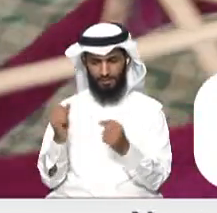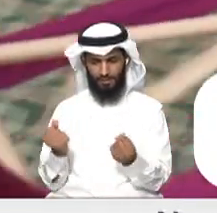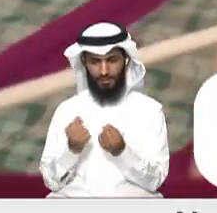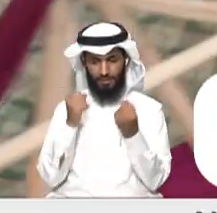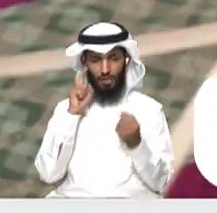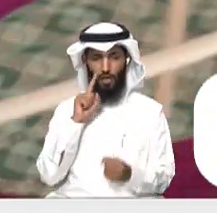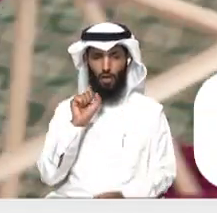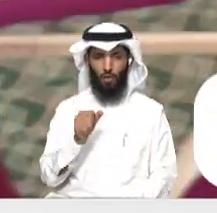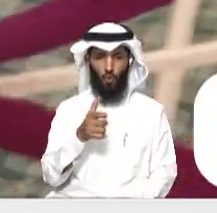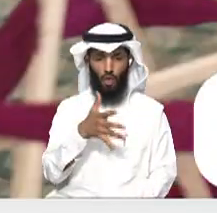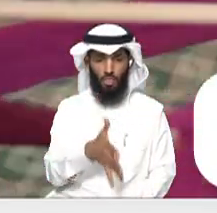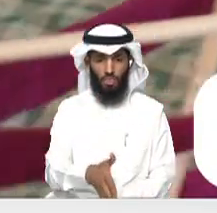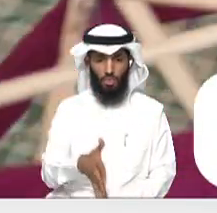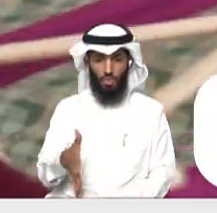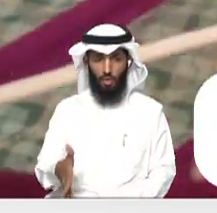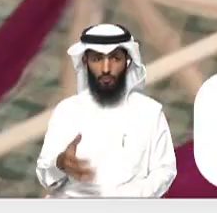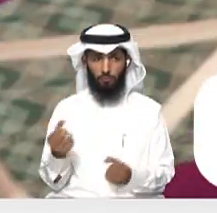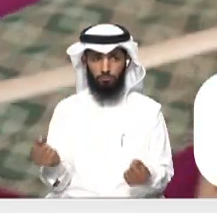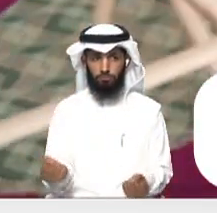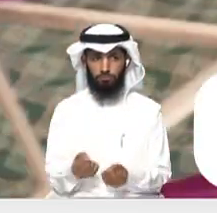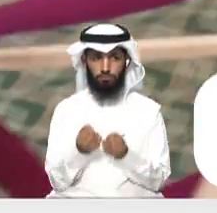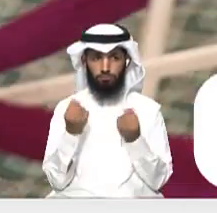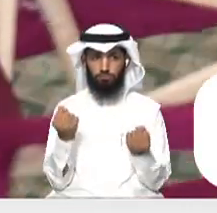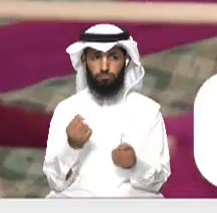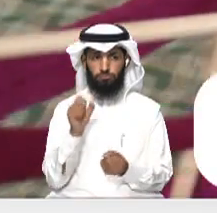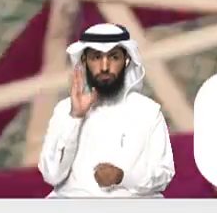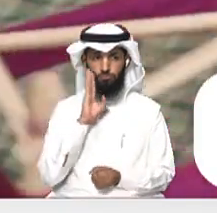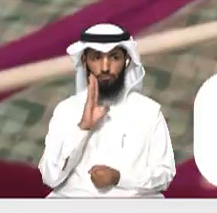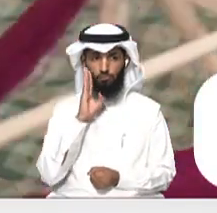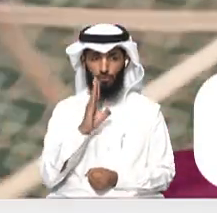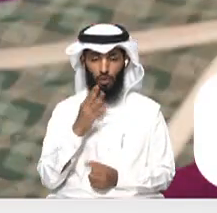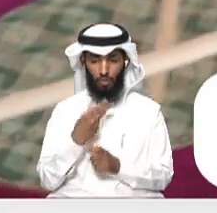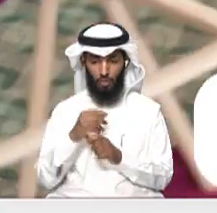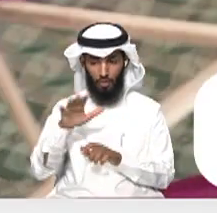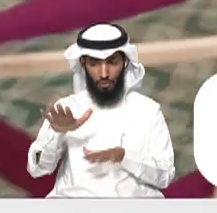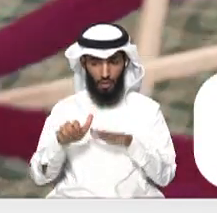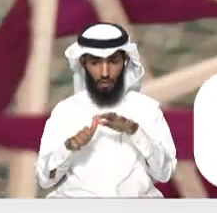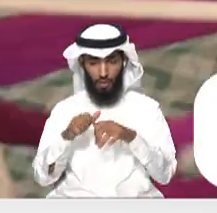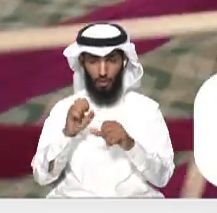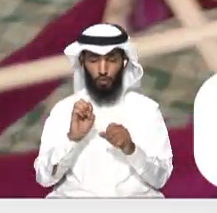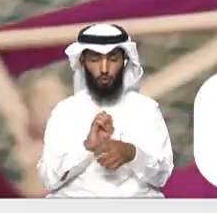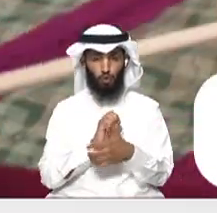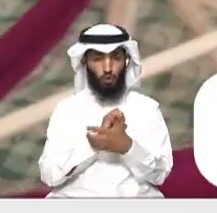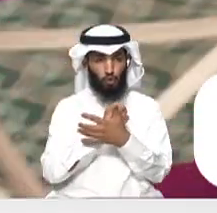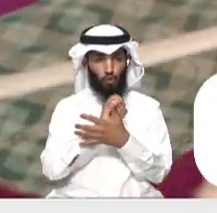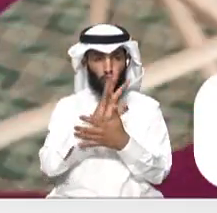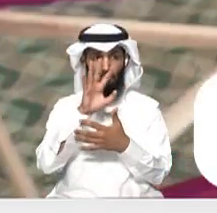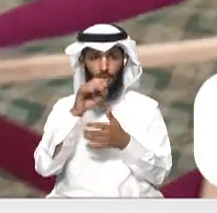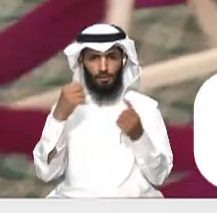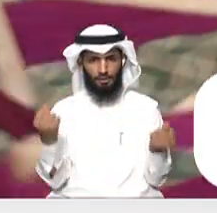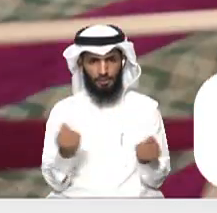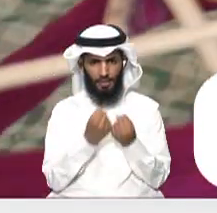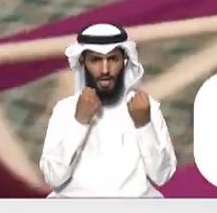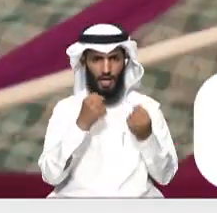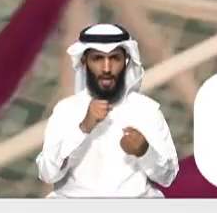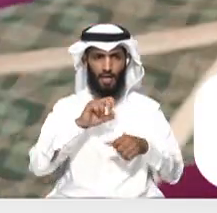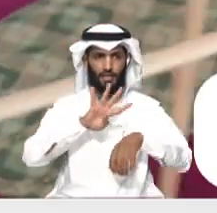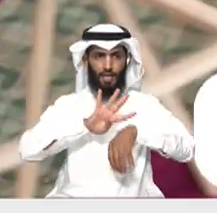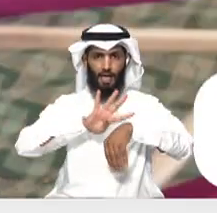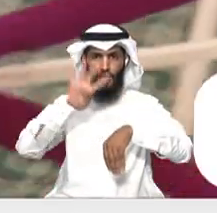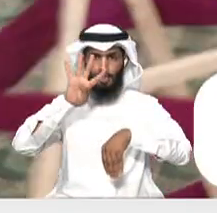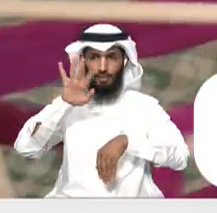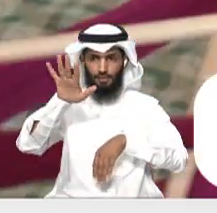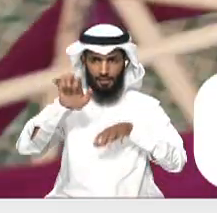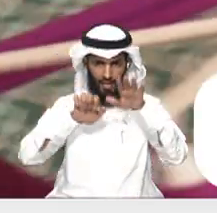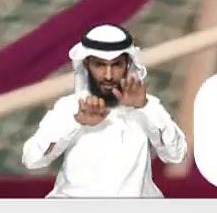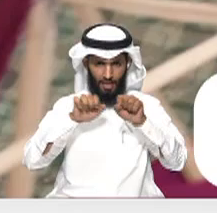الصغار أيام خمسة جمعة تحصلهم كلهم هني يشتغلوا الصباح، العصر نوم تام يبتسلي شوي يبيش